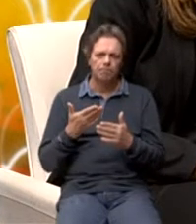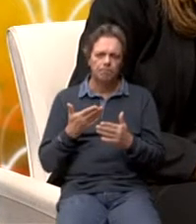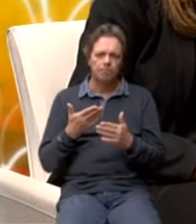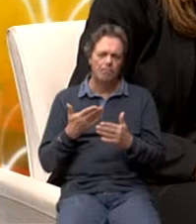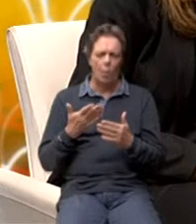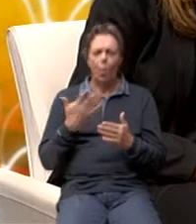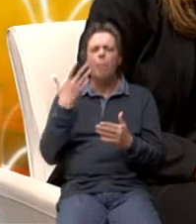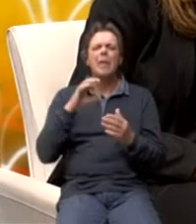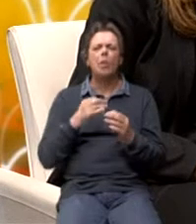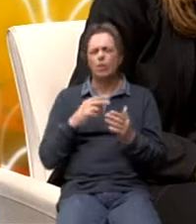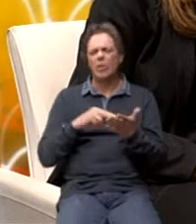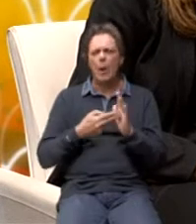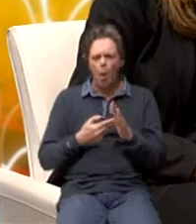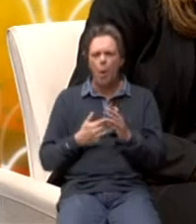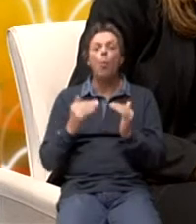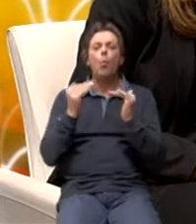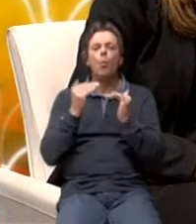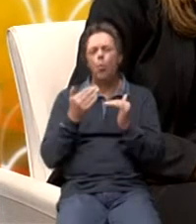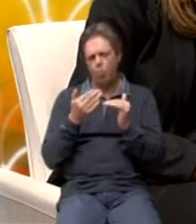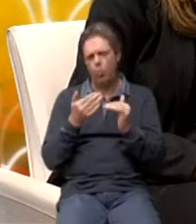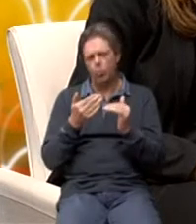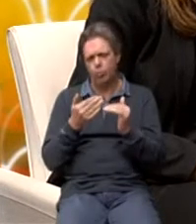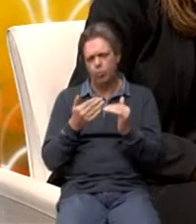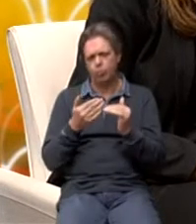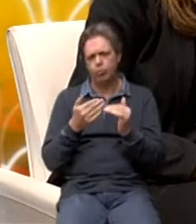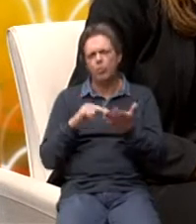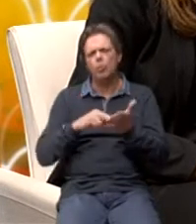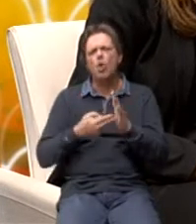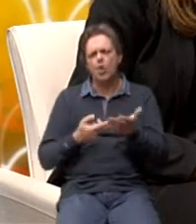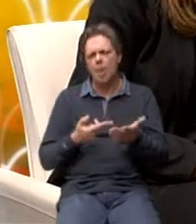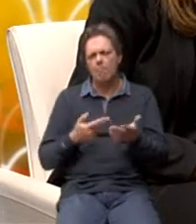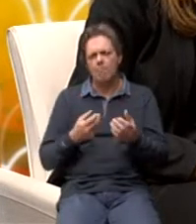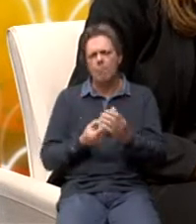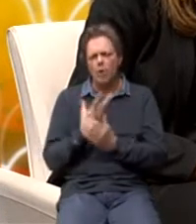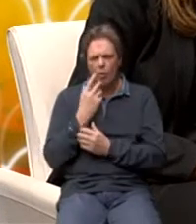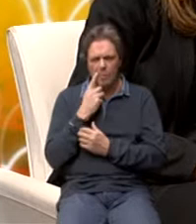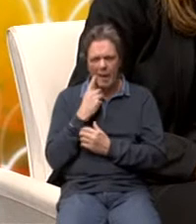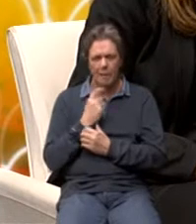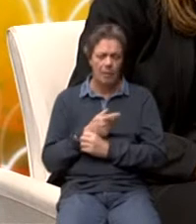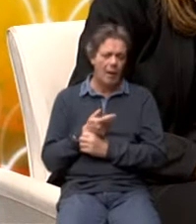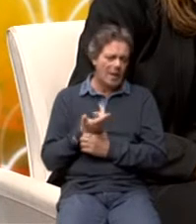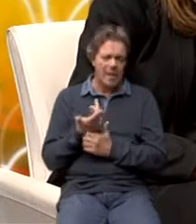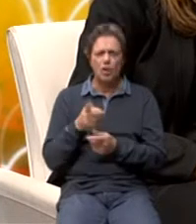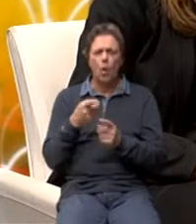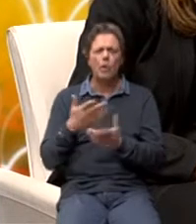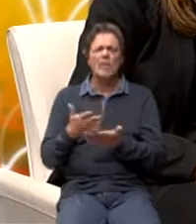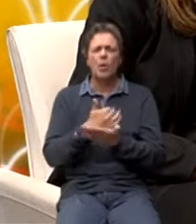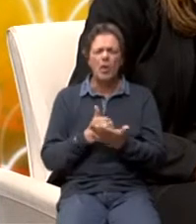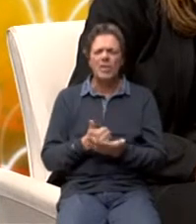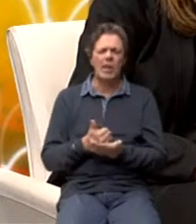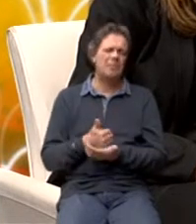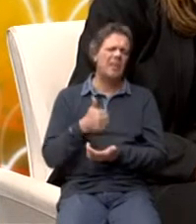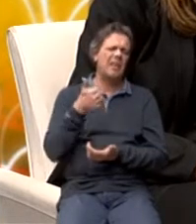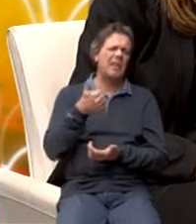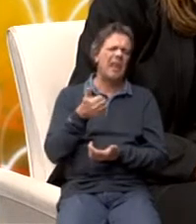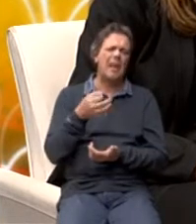tehnologiji, recimo, gdje se koriste aditivi, to je kao kuća. Aditivi se koriste u količini 0,5%, eventualno 1%